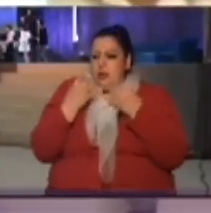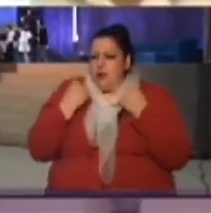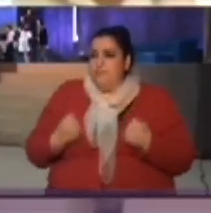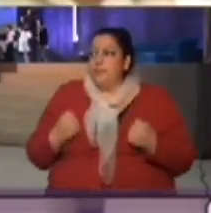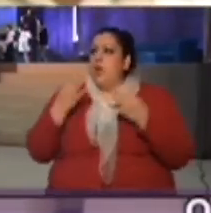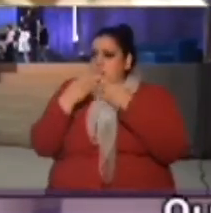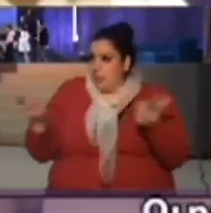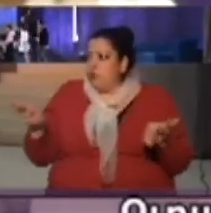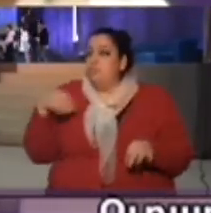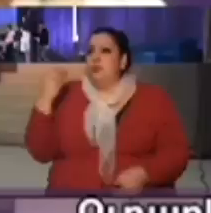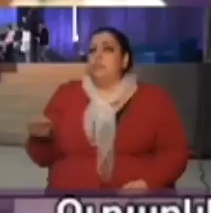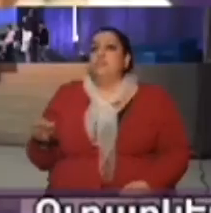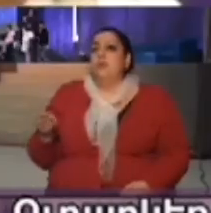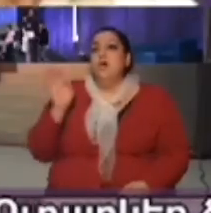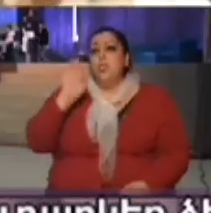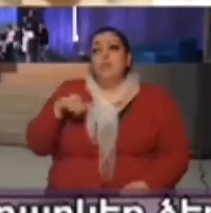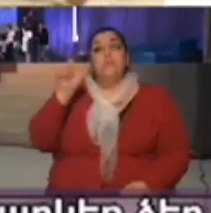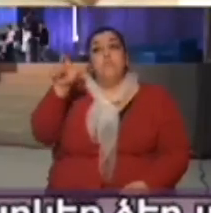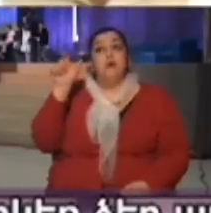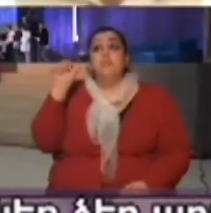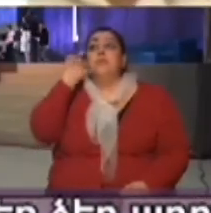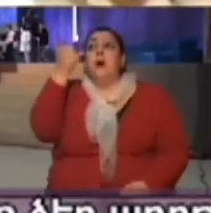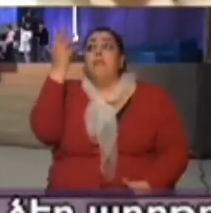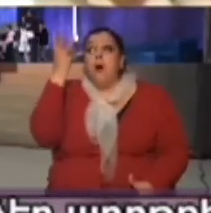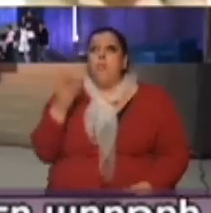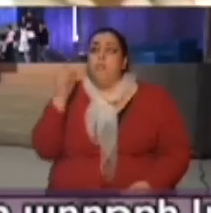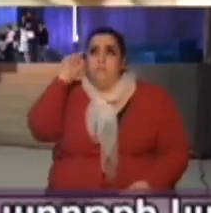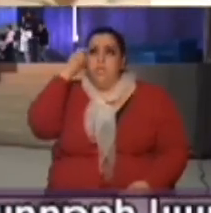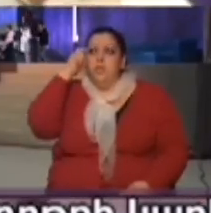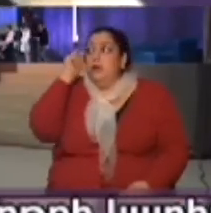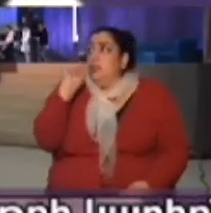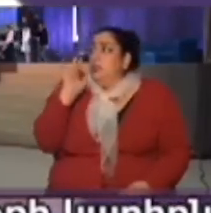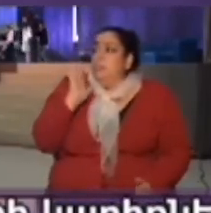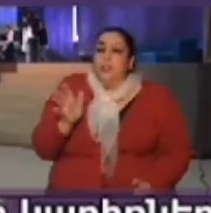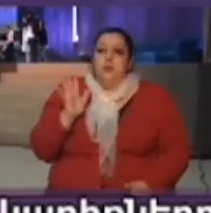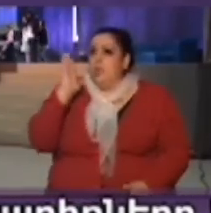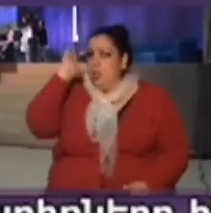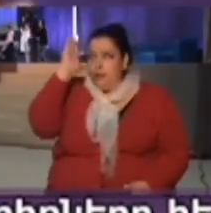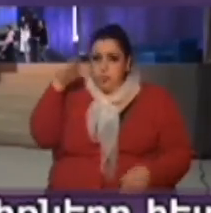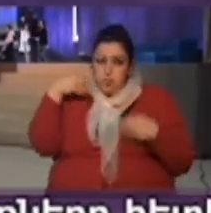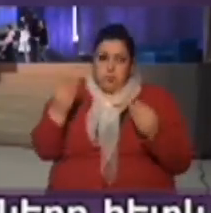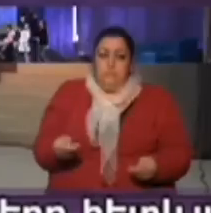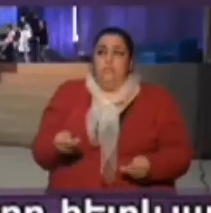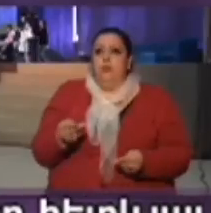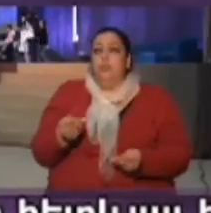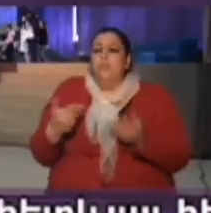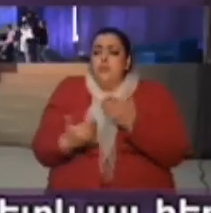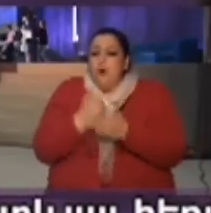որ մարդկանց հույսը բարձրանա, թե որ մարդկանց հավատքը նորոգվի,